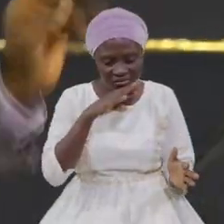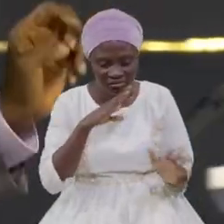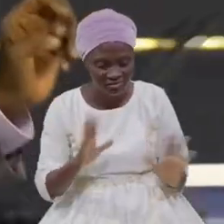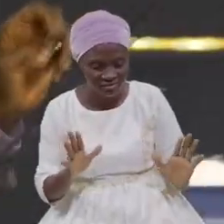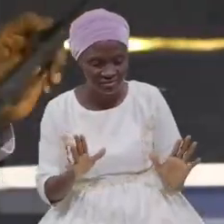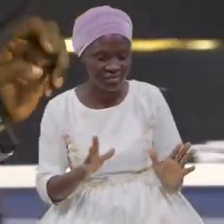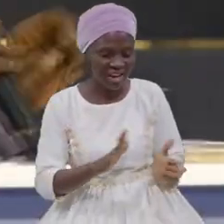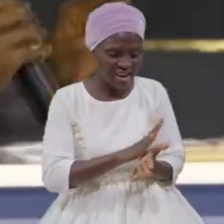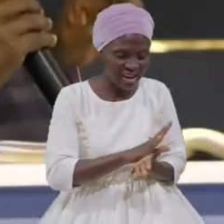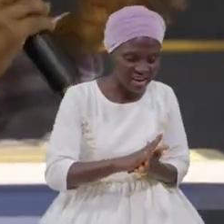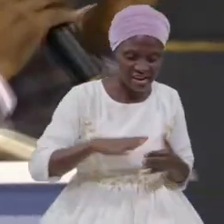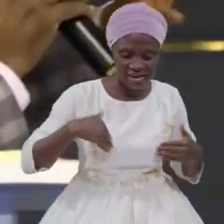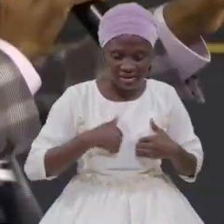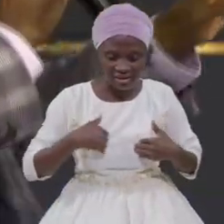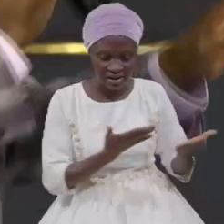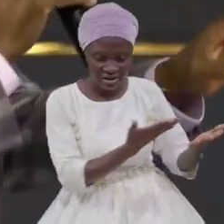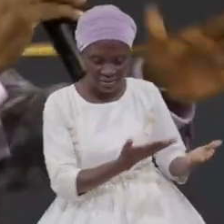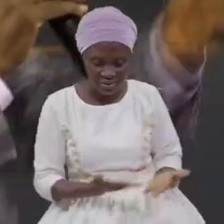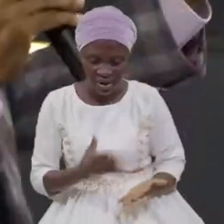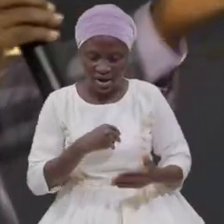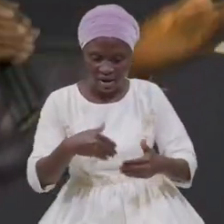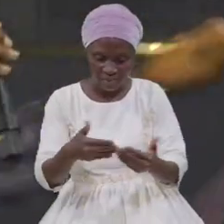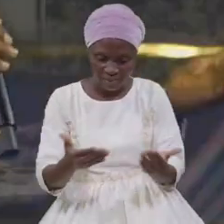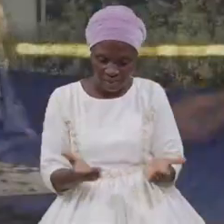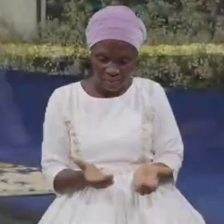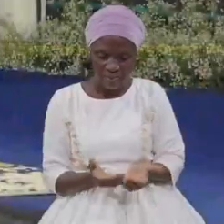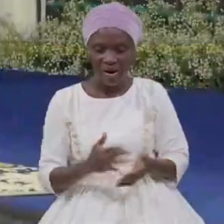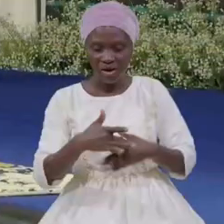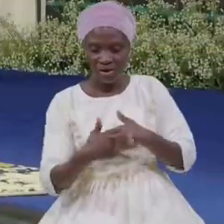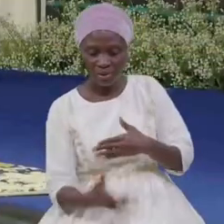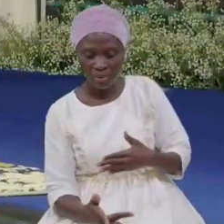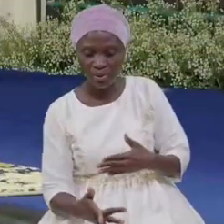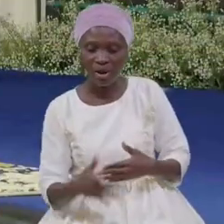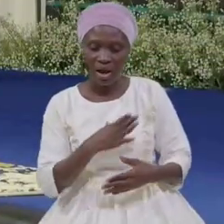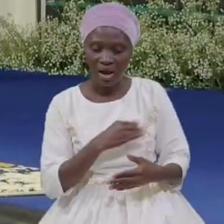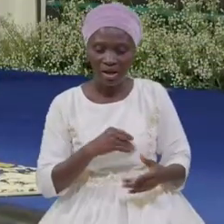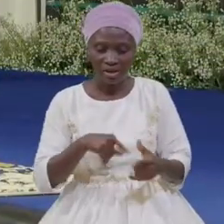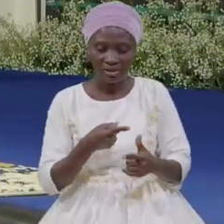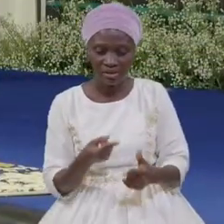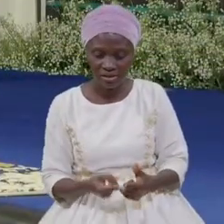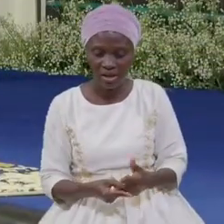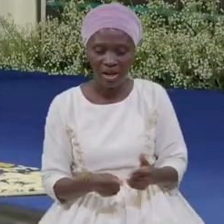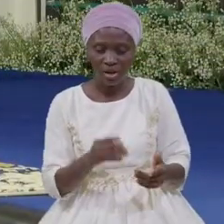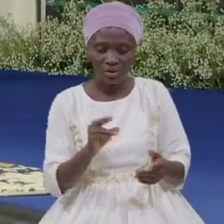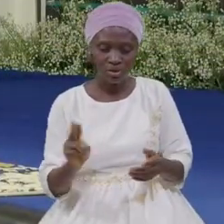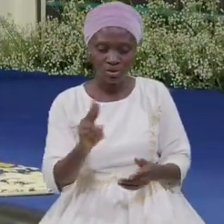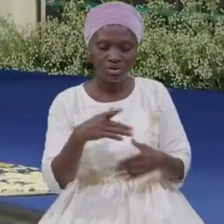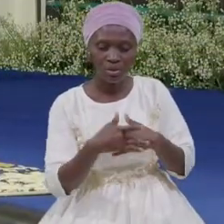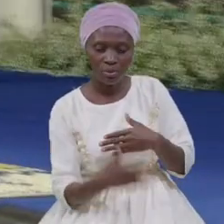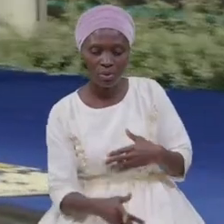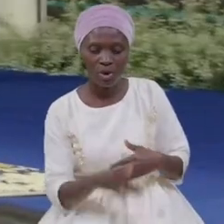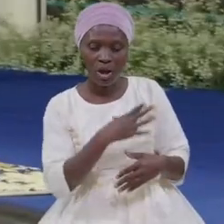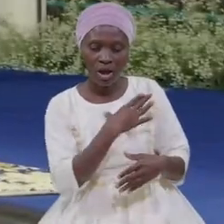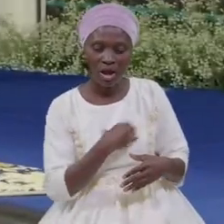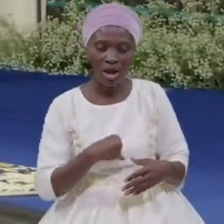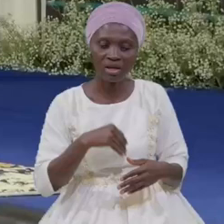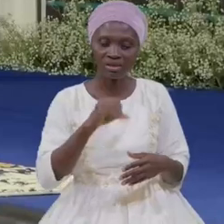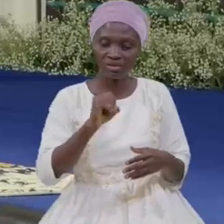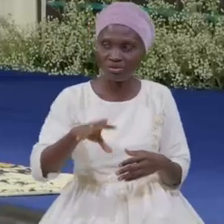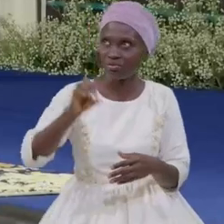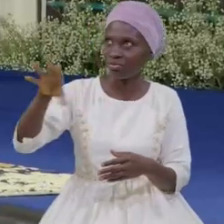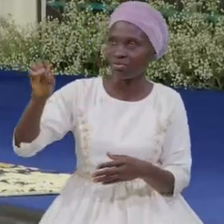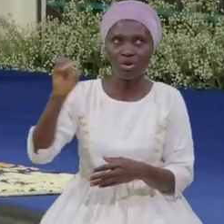tu recueilles le sang dans un bassin et tu le mets sur les linteaux de ta maison et tu restes dedans. Quand